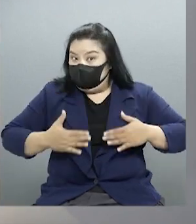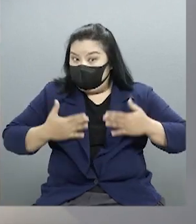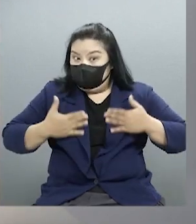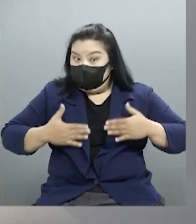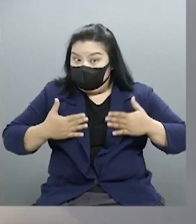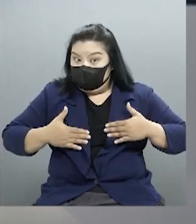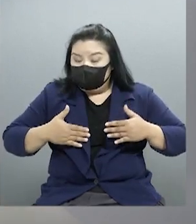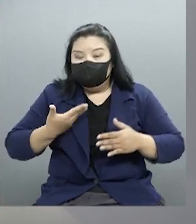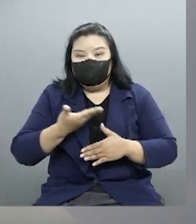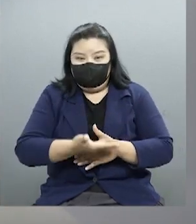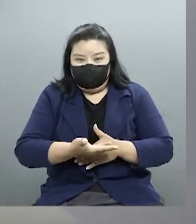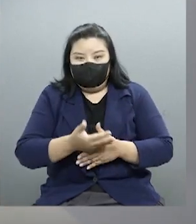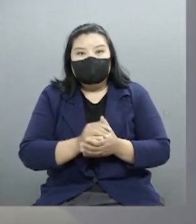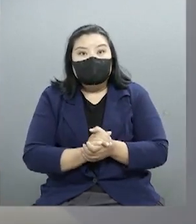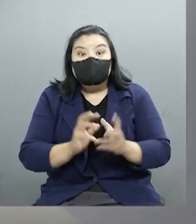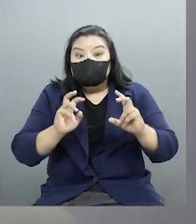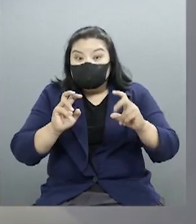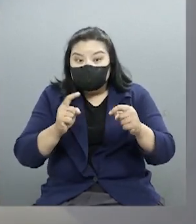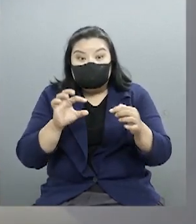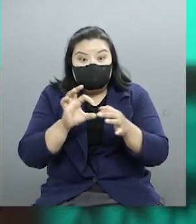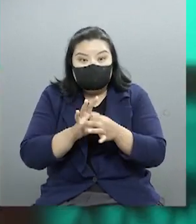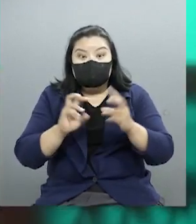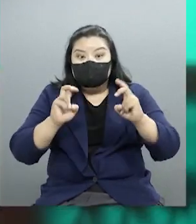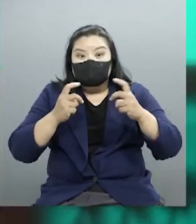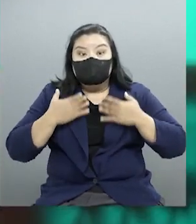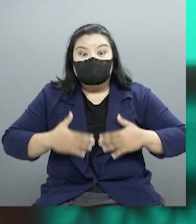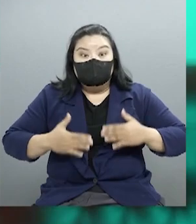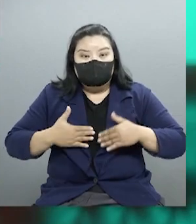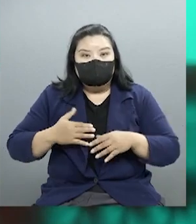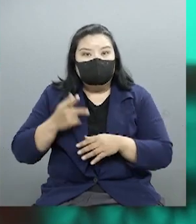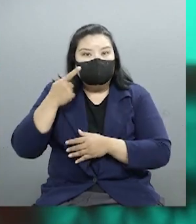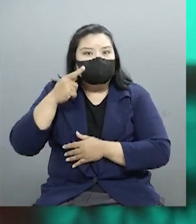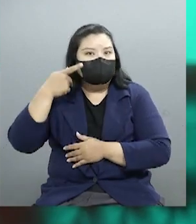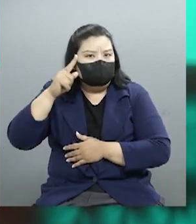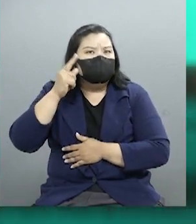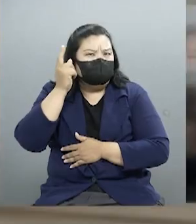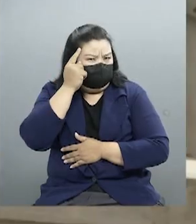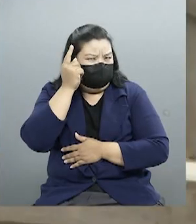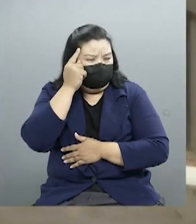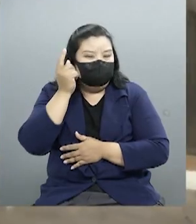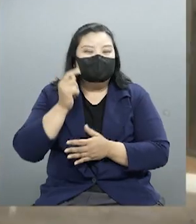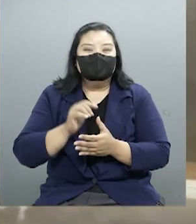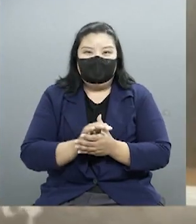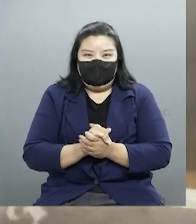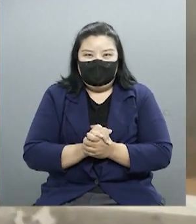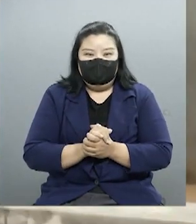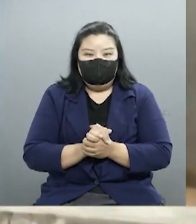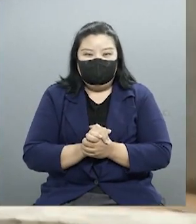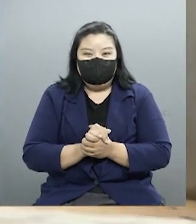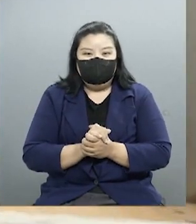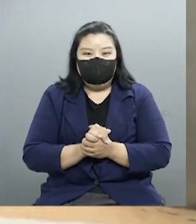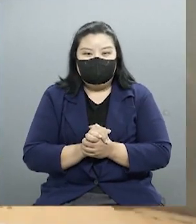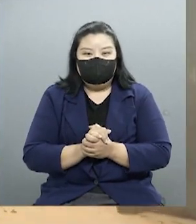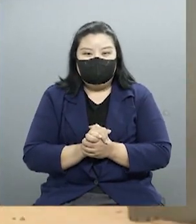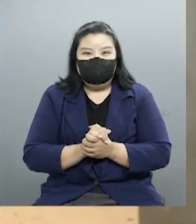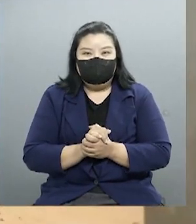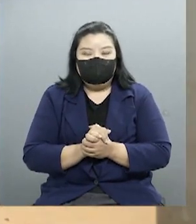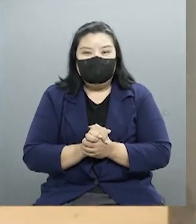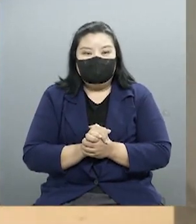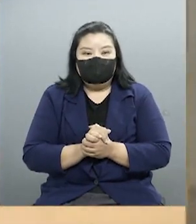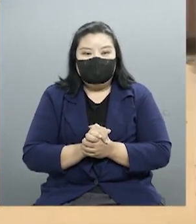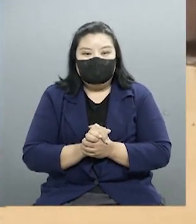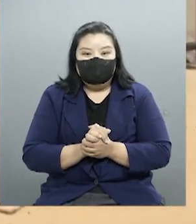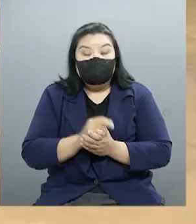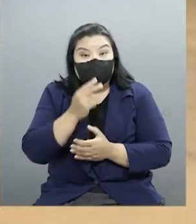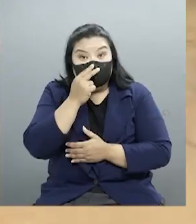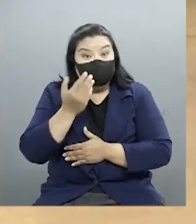ติผ้าในรายการซื้อเก่งตอนเรื่องผ้าอาม่ารู้ดี เป็นเสียงเรียกร้องจากชาวบ้านนะคะที่อยากให้รัฐนั้นเยียวยาอ